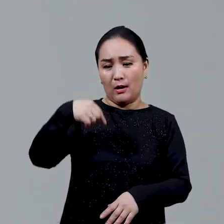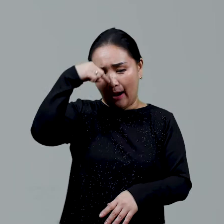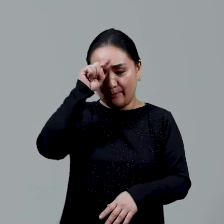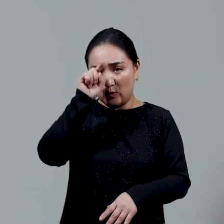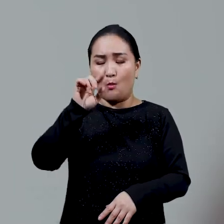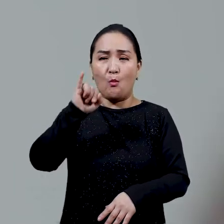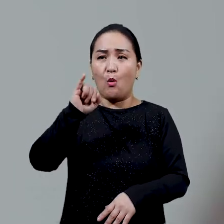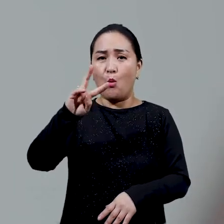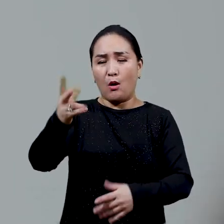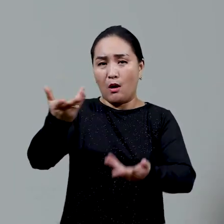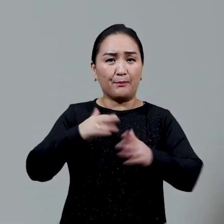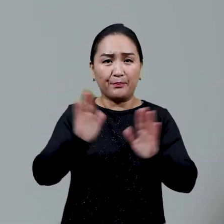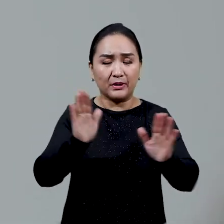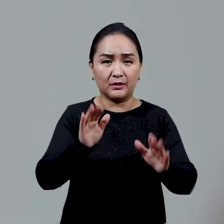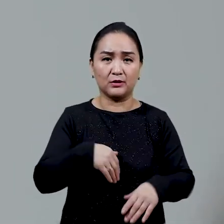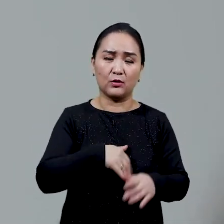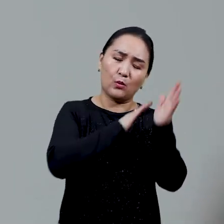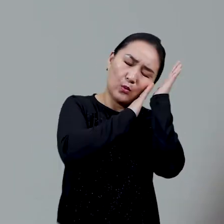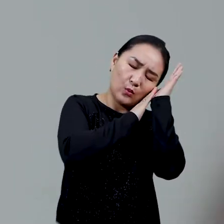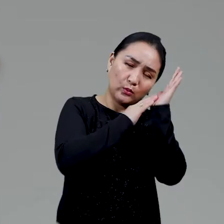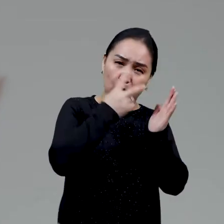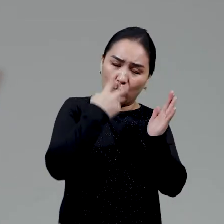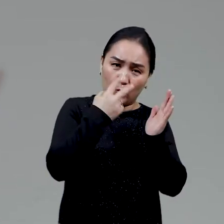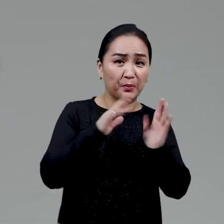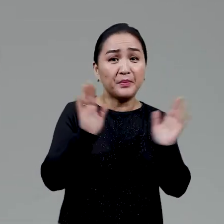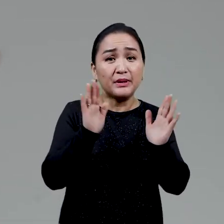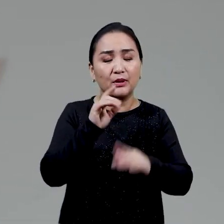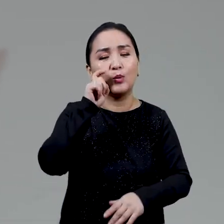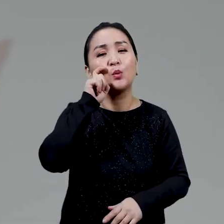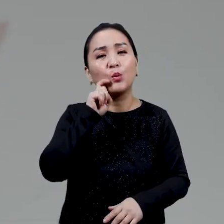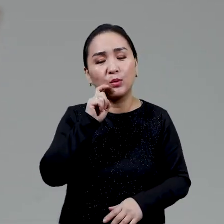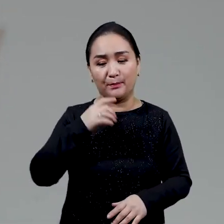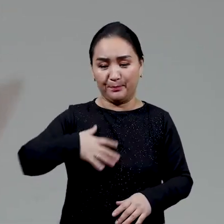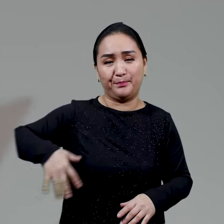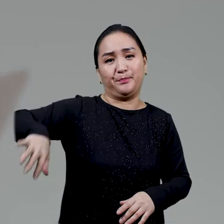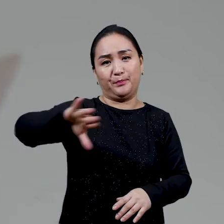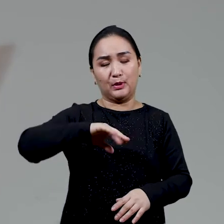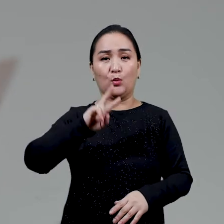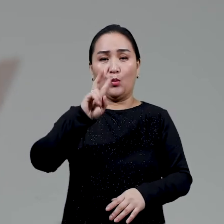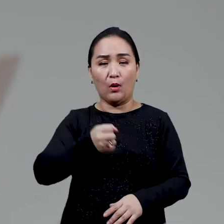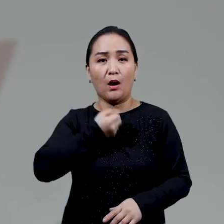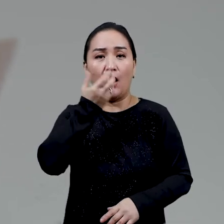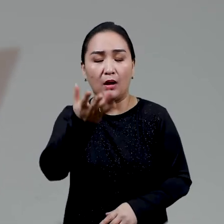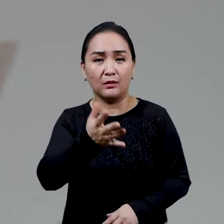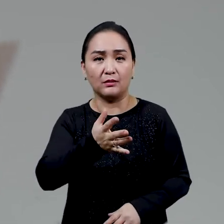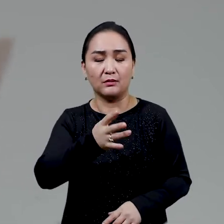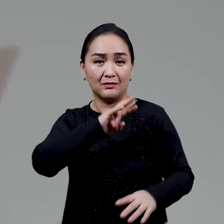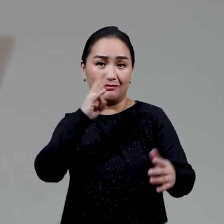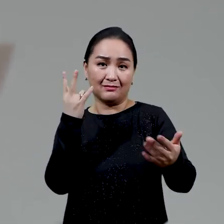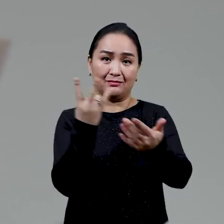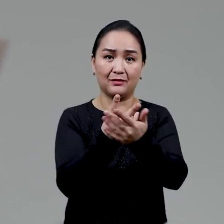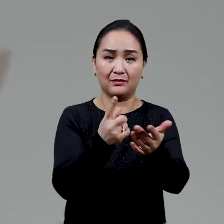идүүлээсэ. Дахиад нэгч гэсэн хүн нойтон дээртээ бүү ханаасаа гэж өсөж байна. Би дүүгээ хэлж дуугаа нэгтгэх хэрэгтэй.